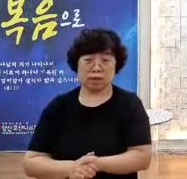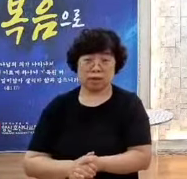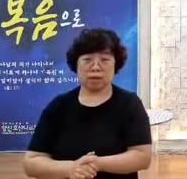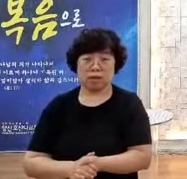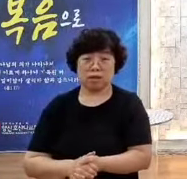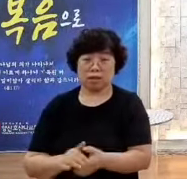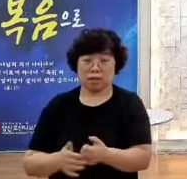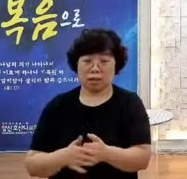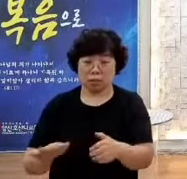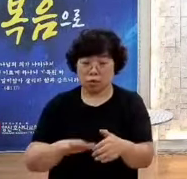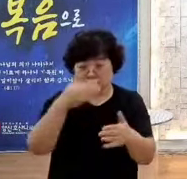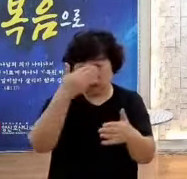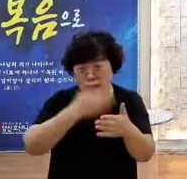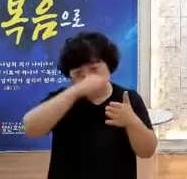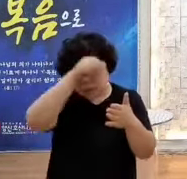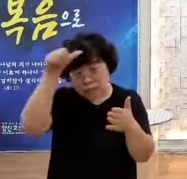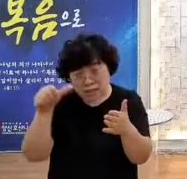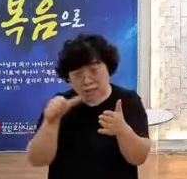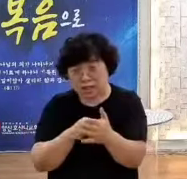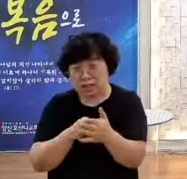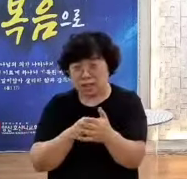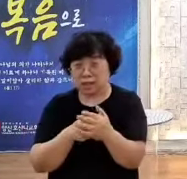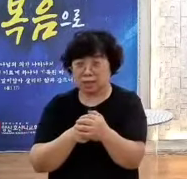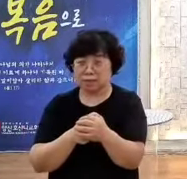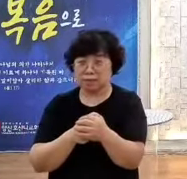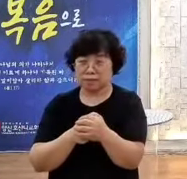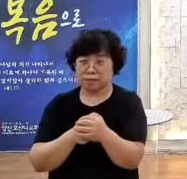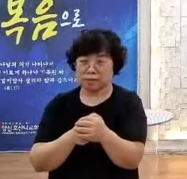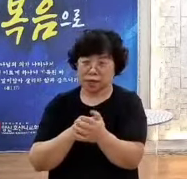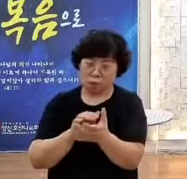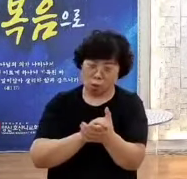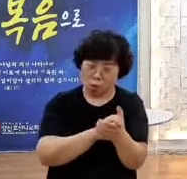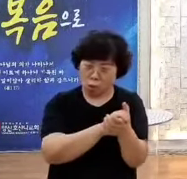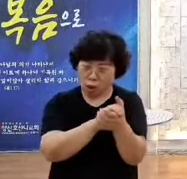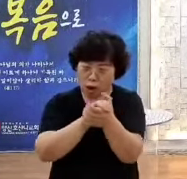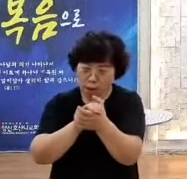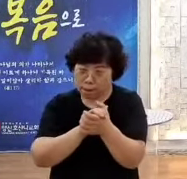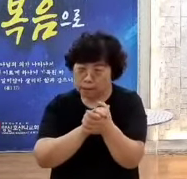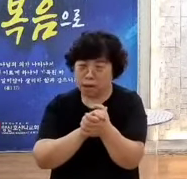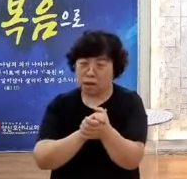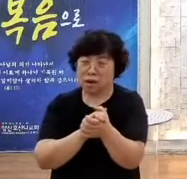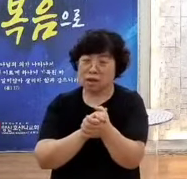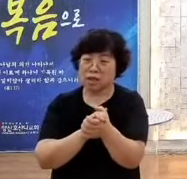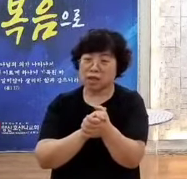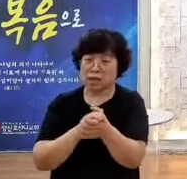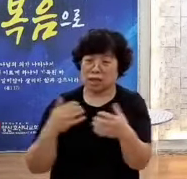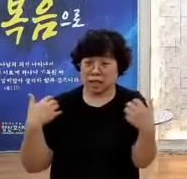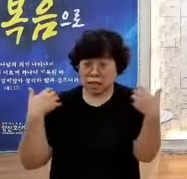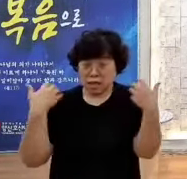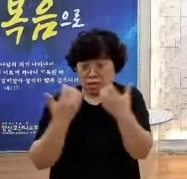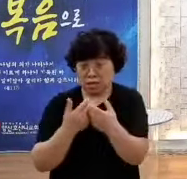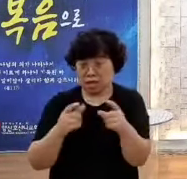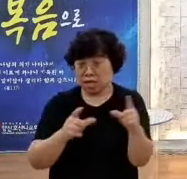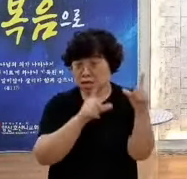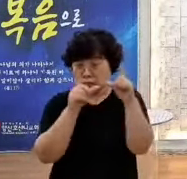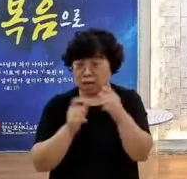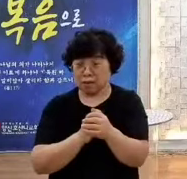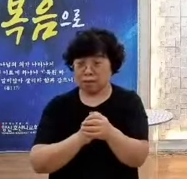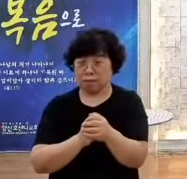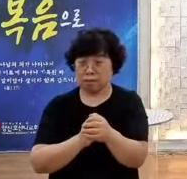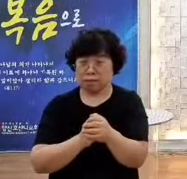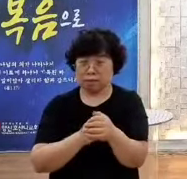첫 번째 주신 이 축복이 뭐라고요? 이 화평. 다른 말은 평안이 평안. 그래서 불안해하지